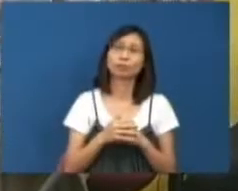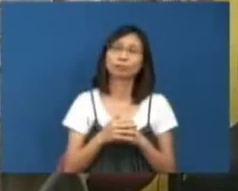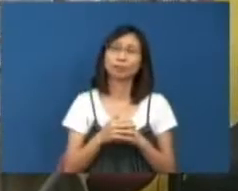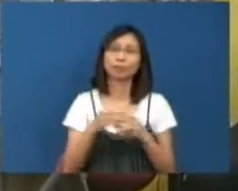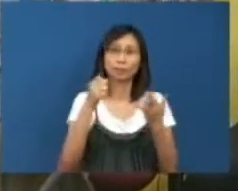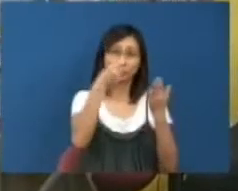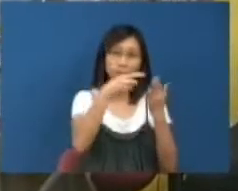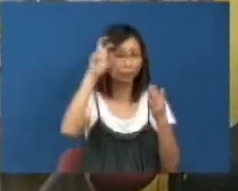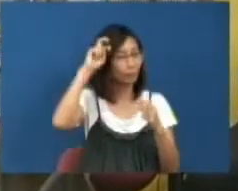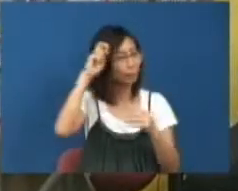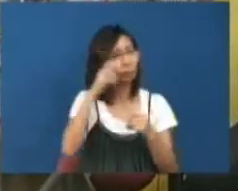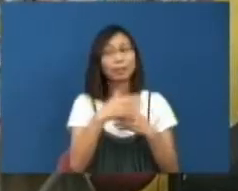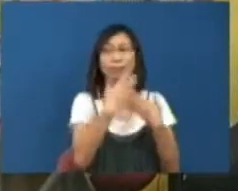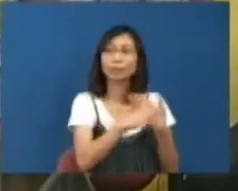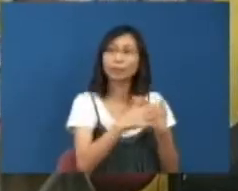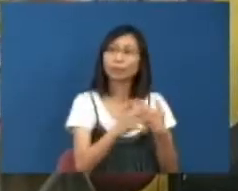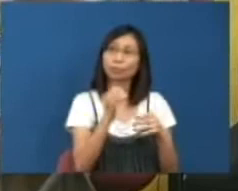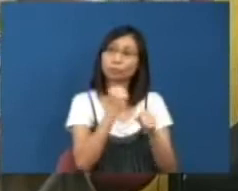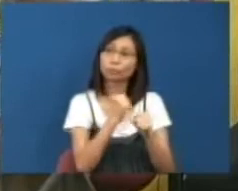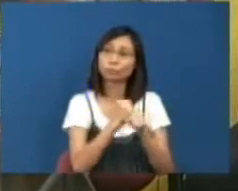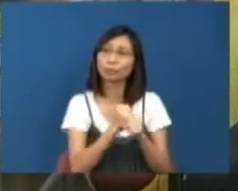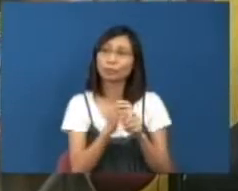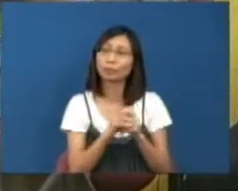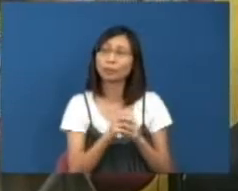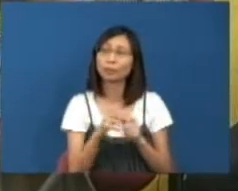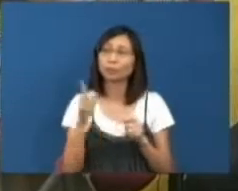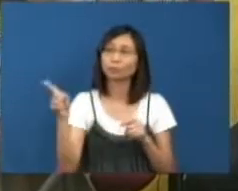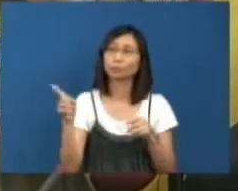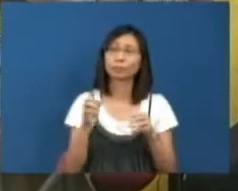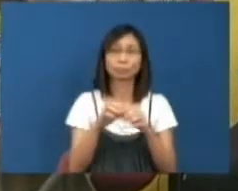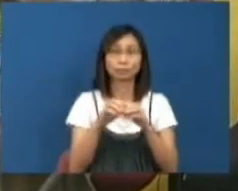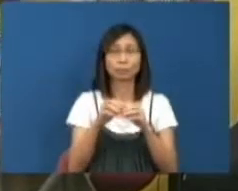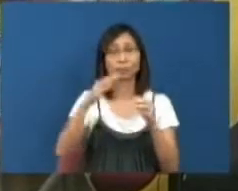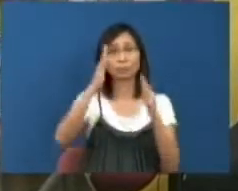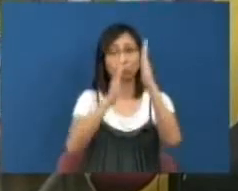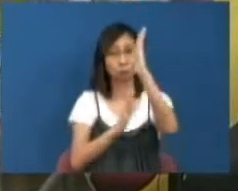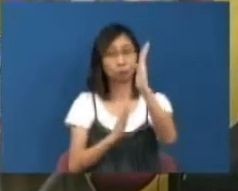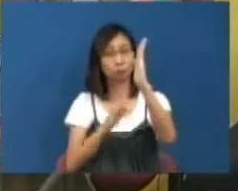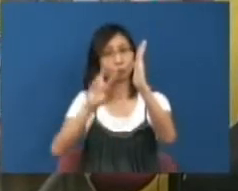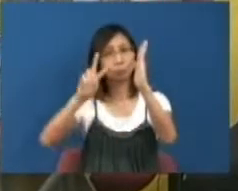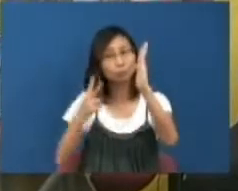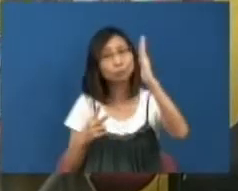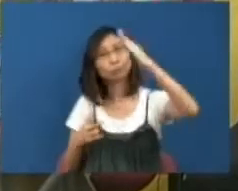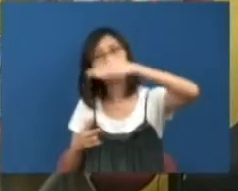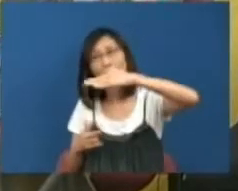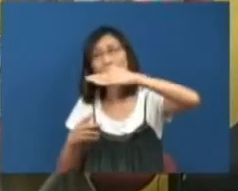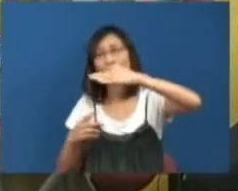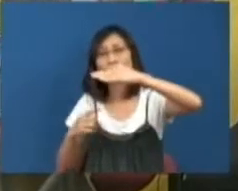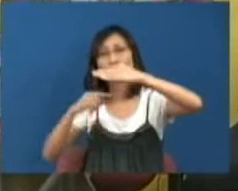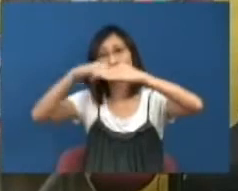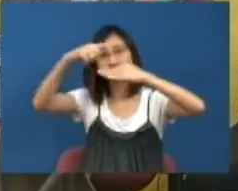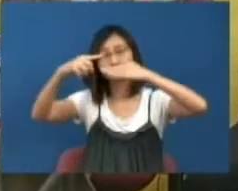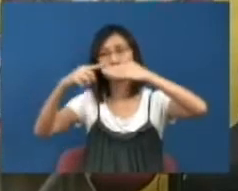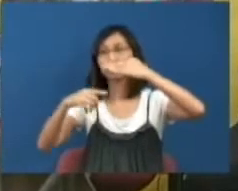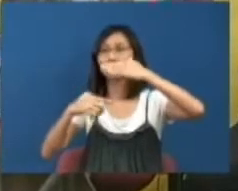嘅。另外一種運作嘅方法咧。就是咧，嗰條軸咧，將佢打橫， 係 嗰個掌葉咧係咁樣轉